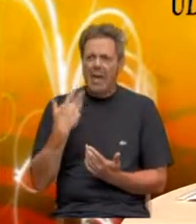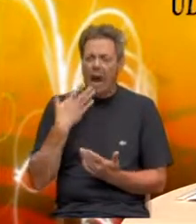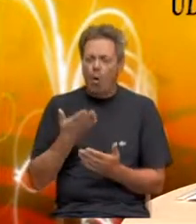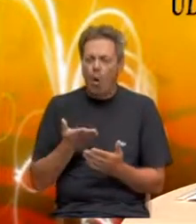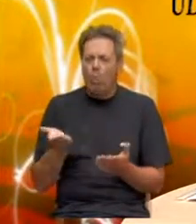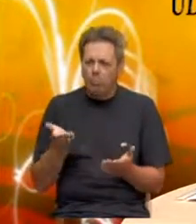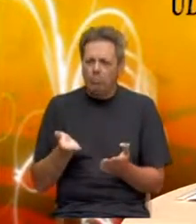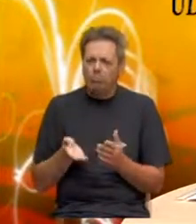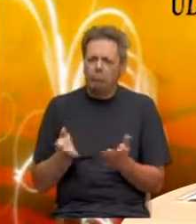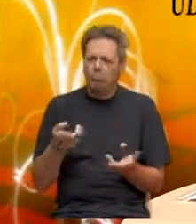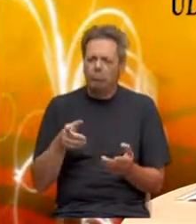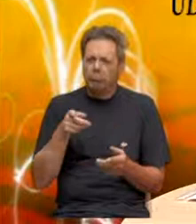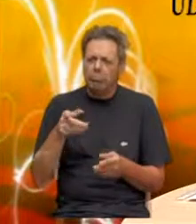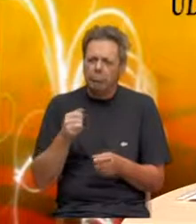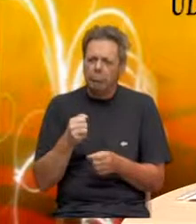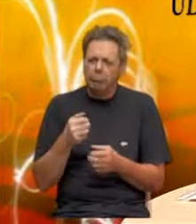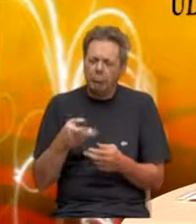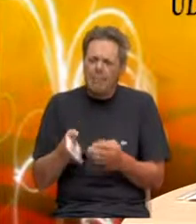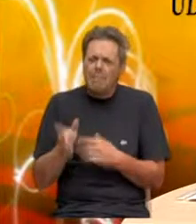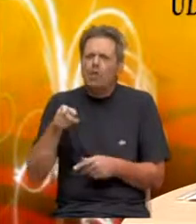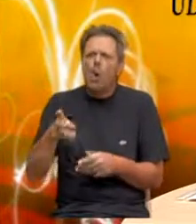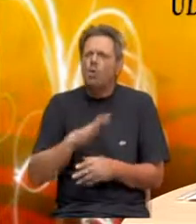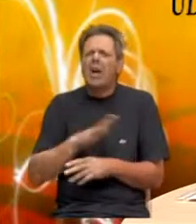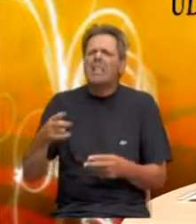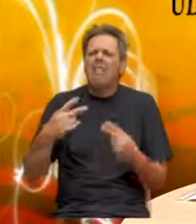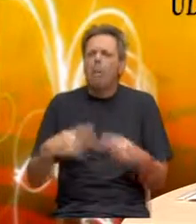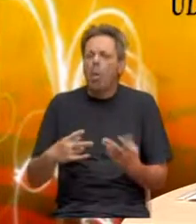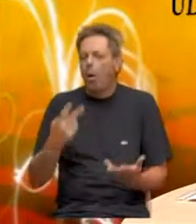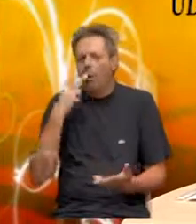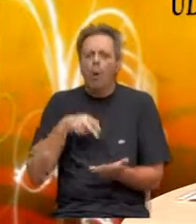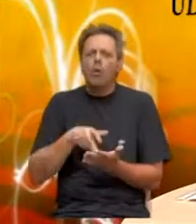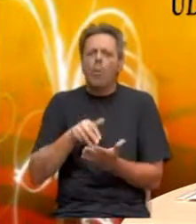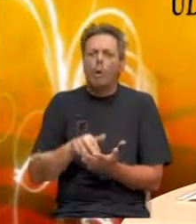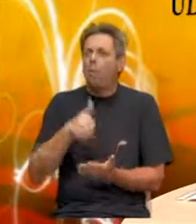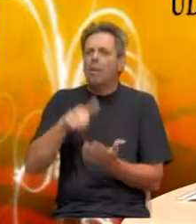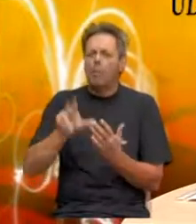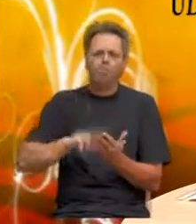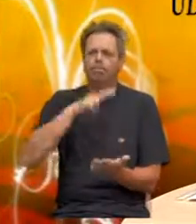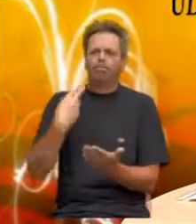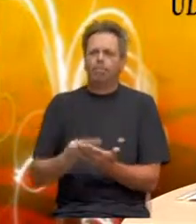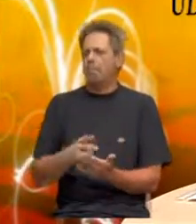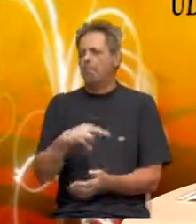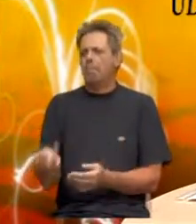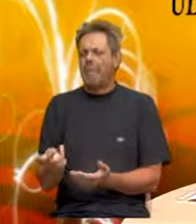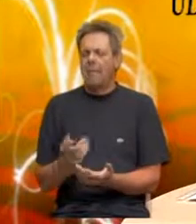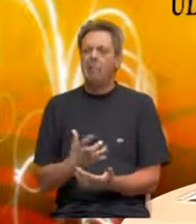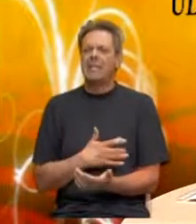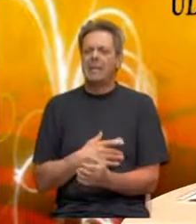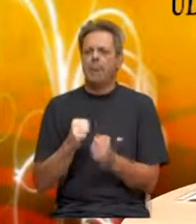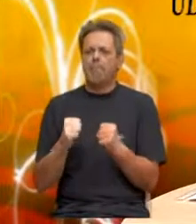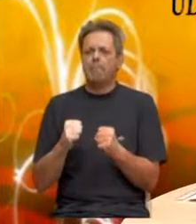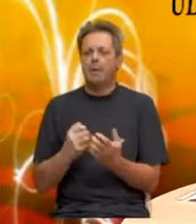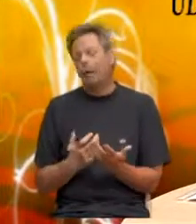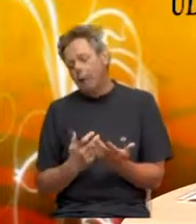ono čega se svi bojimo, hodate i na jedan put, pop, padnete na cesti. Padnu na cesti. Srce.